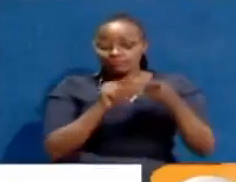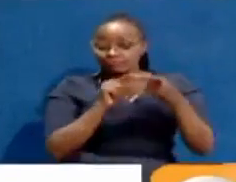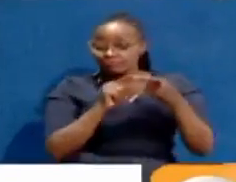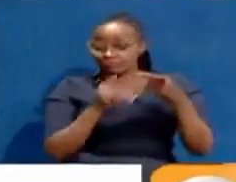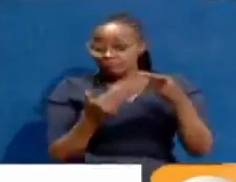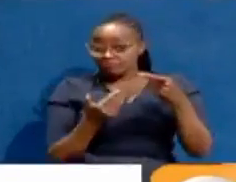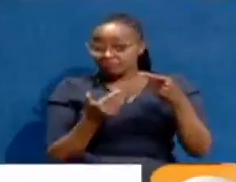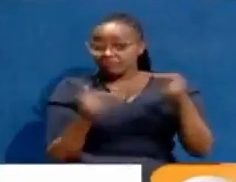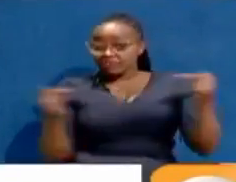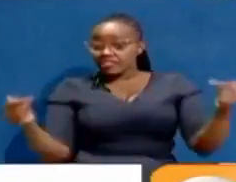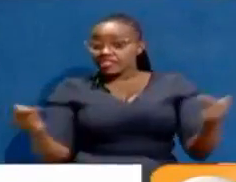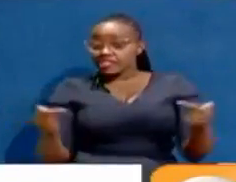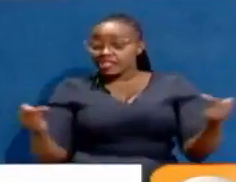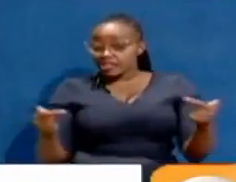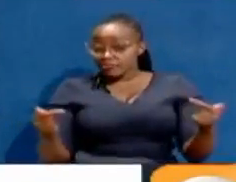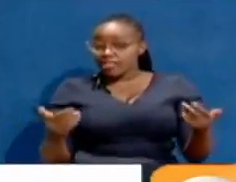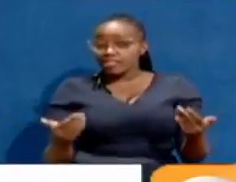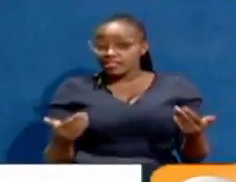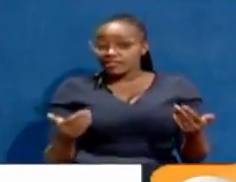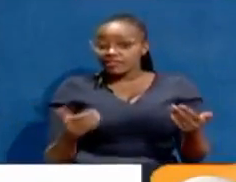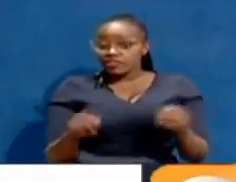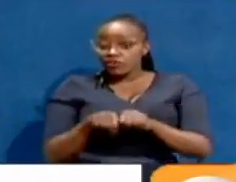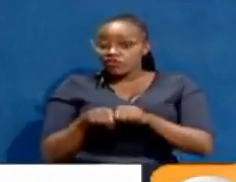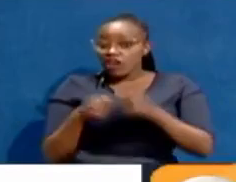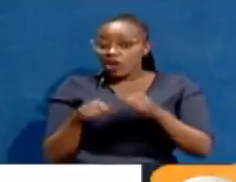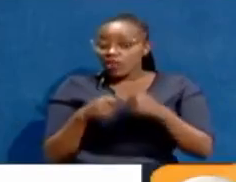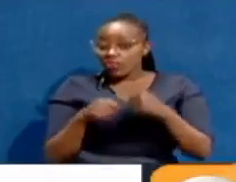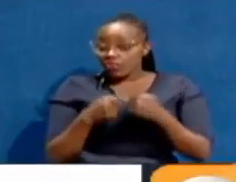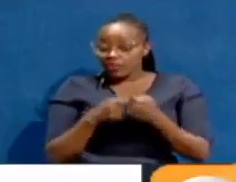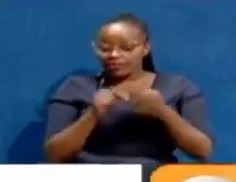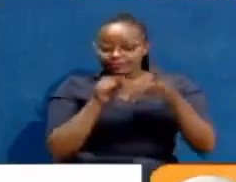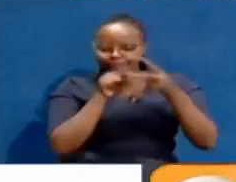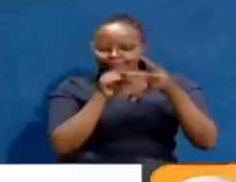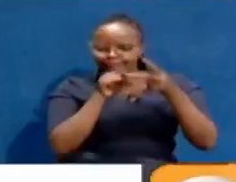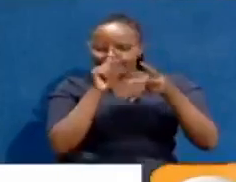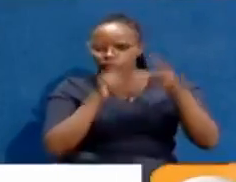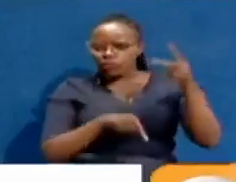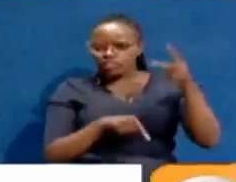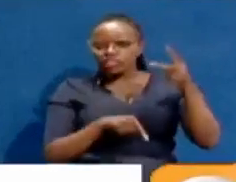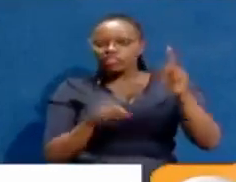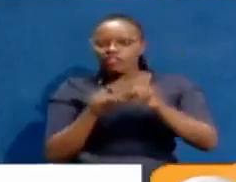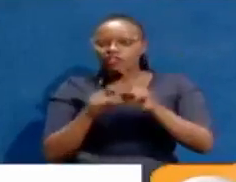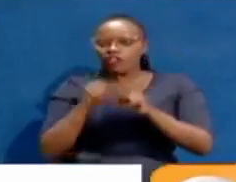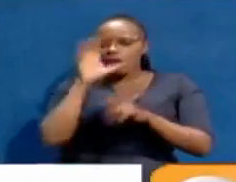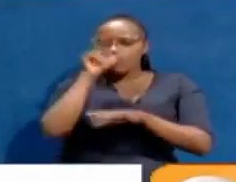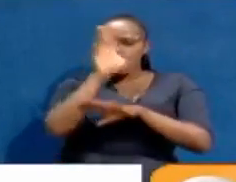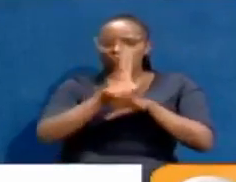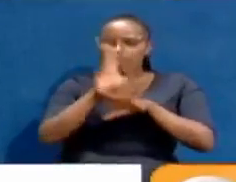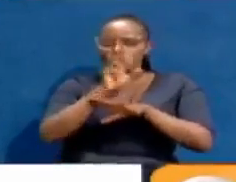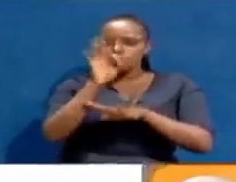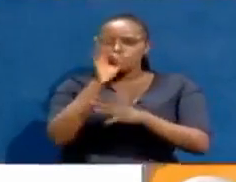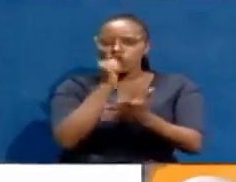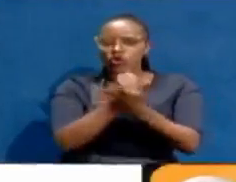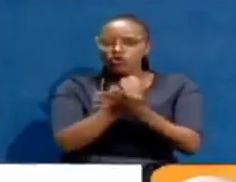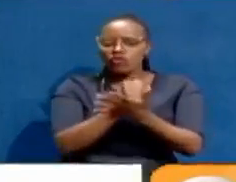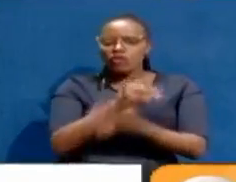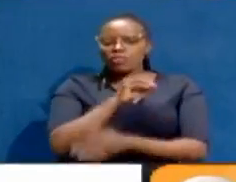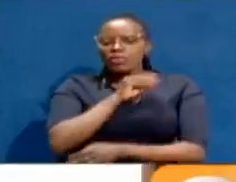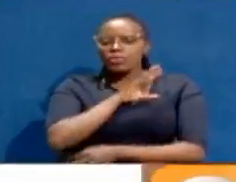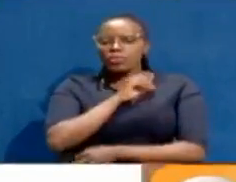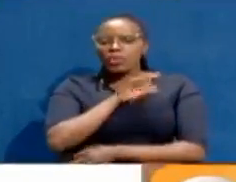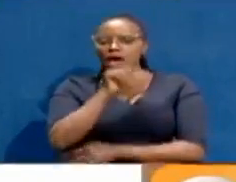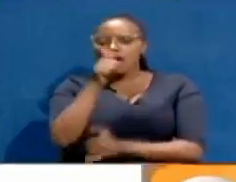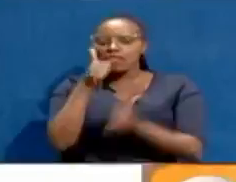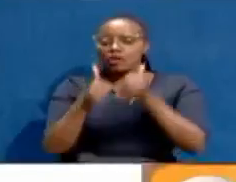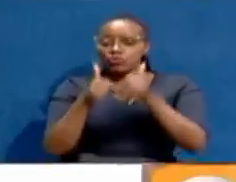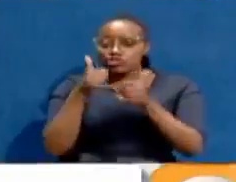One, incitement to violence. The second one is abuse of office. Malalamishi